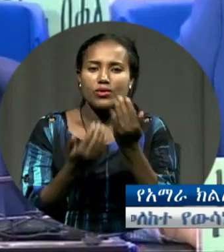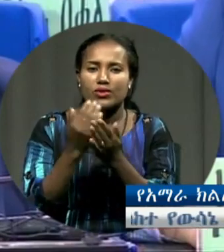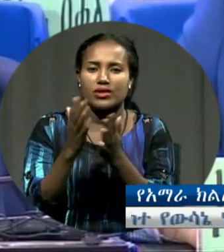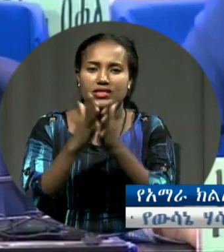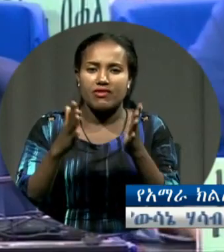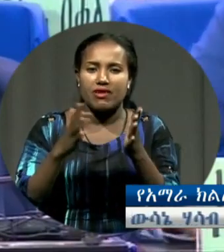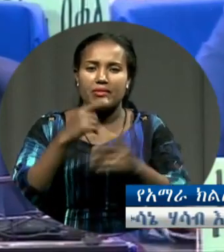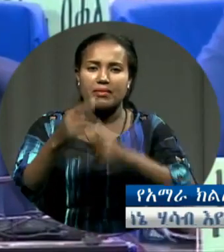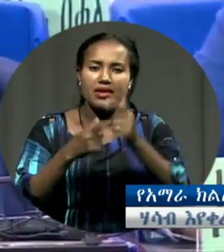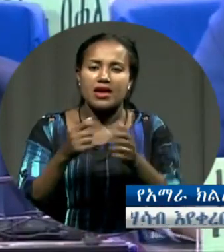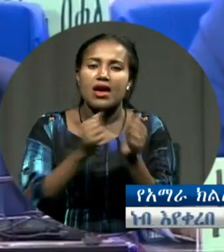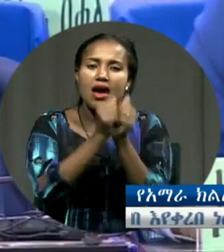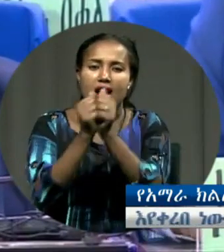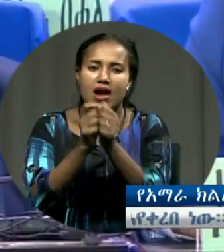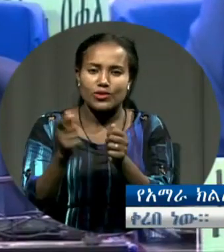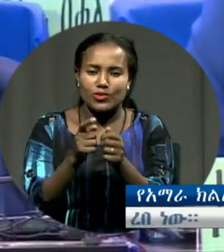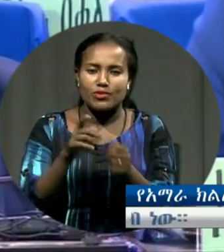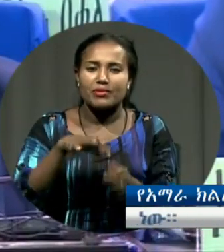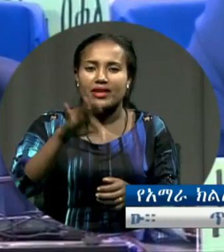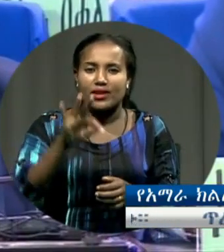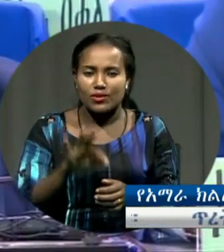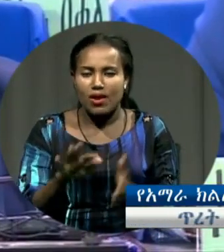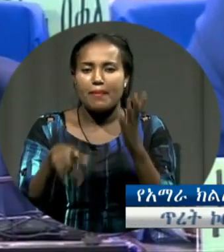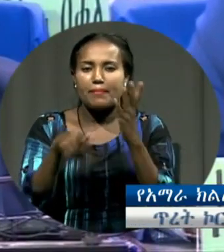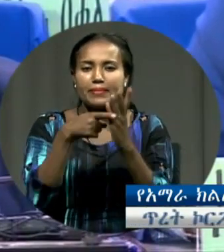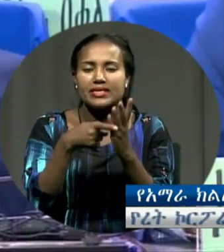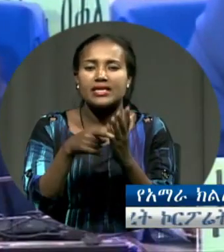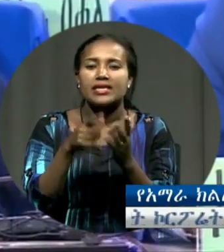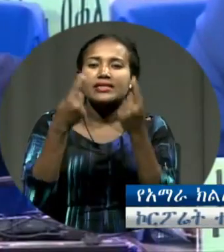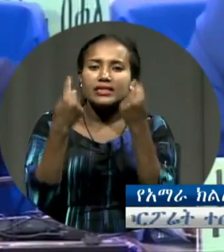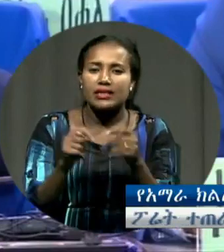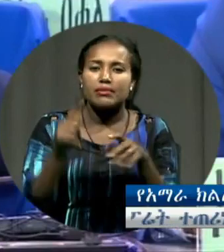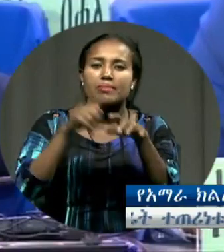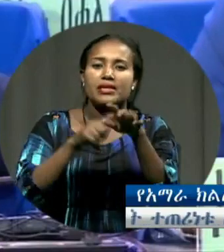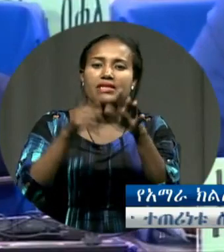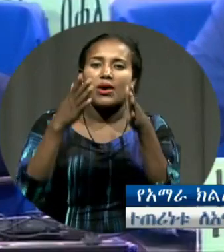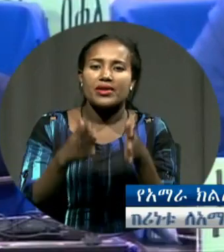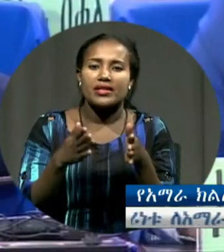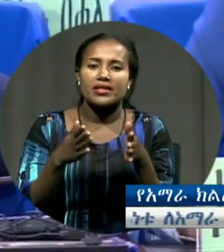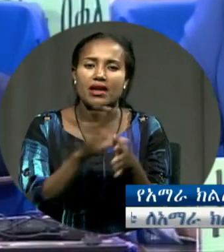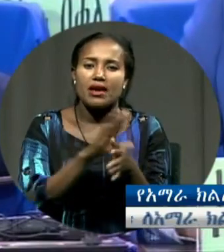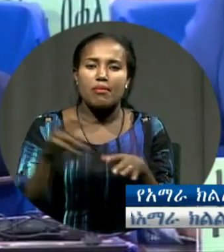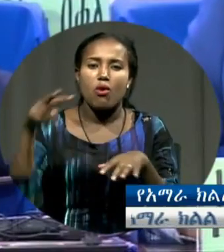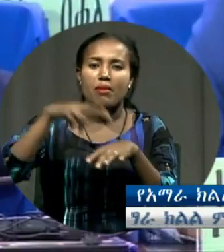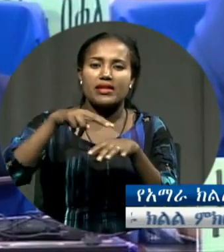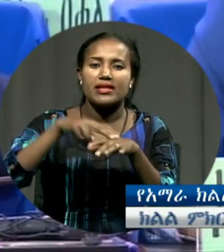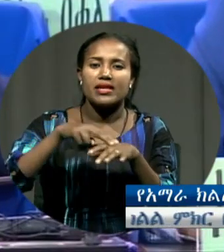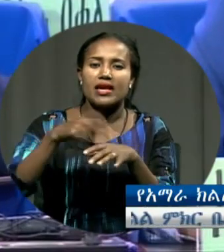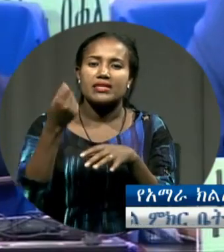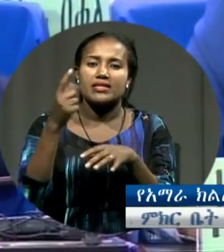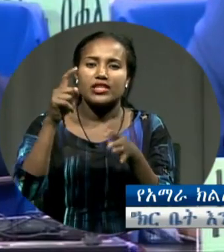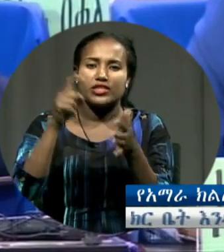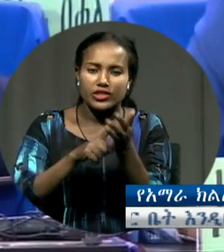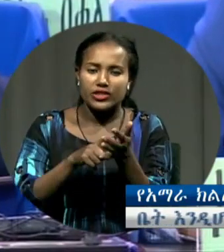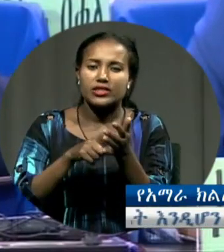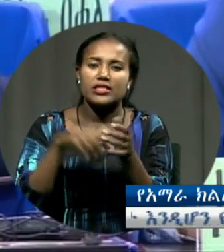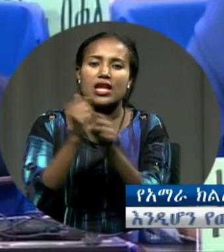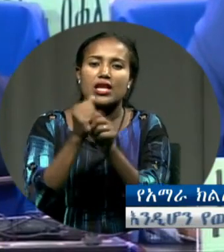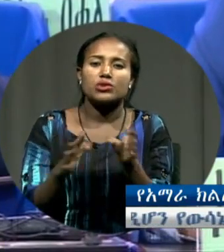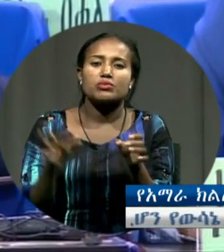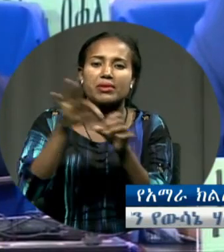እያሰፋ ለመሄድ አጋዥ ሆኖ በመገኘቱ፣ አምስት ጥረት በጊዜያዊነትና በቋሚነት ከ11,000 ሰራተኞች